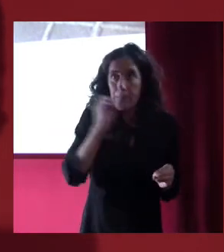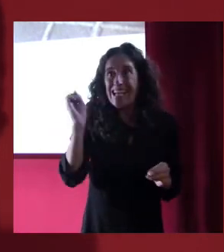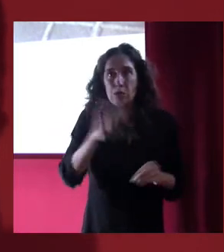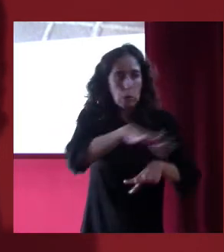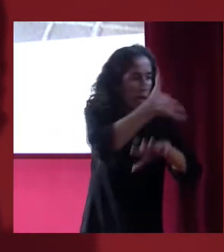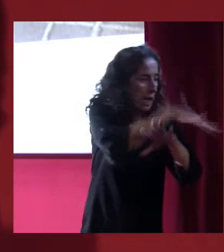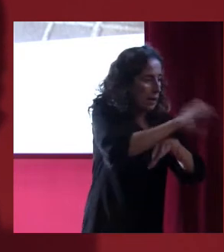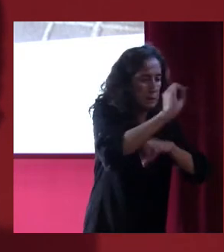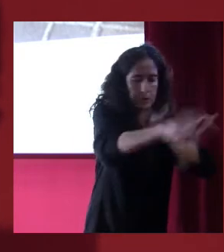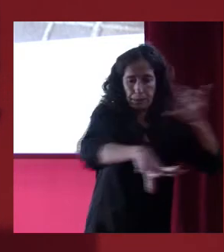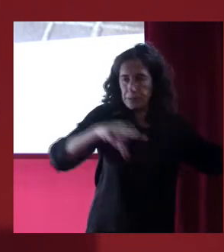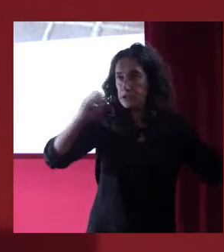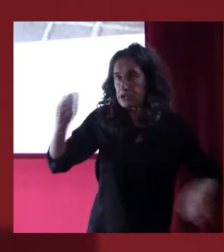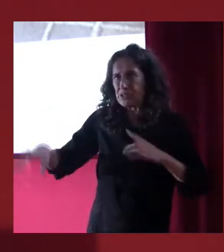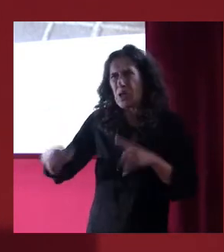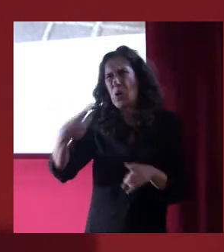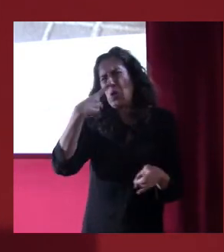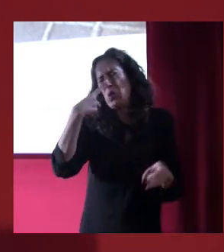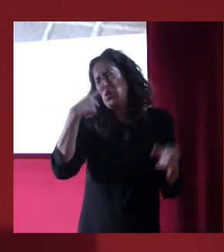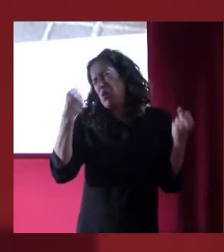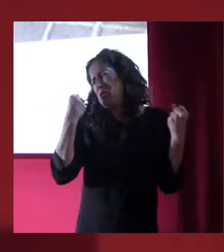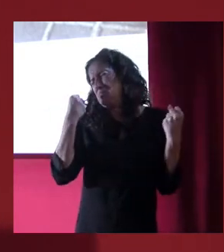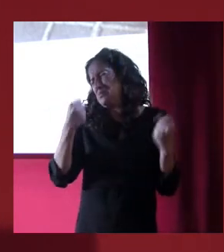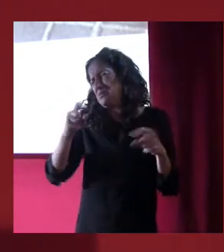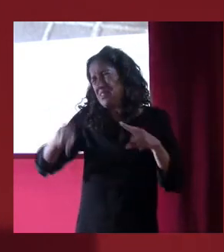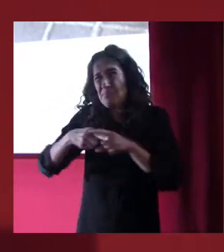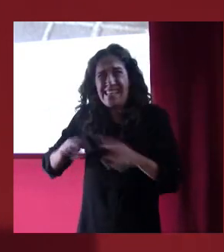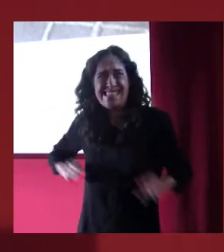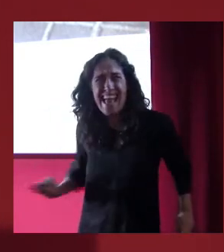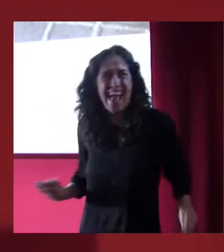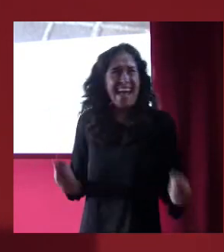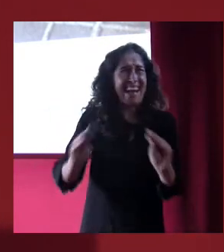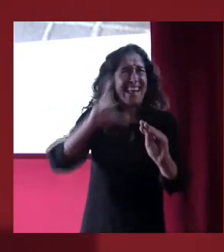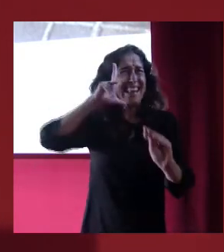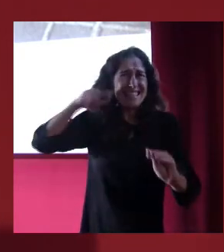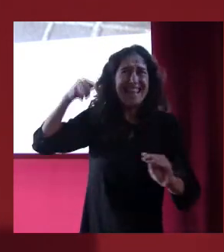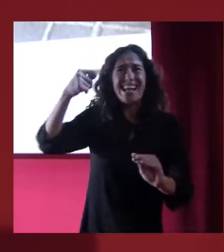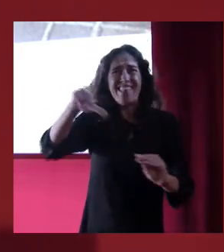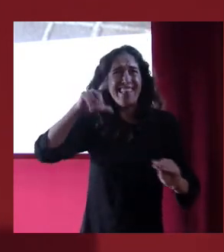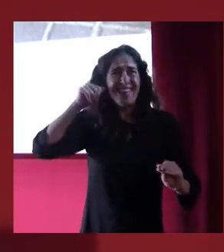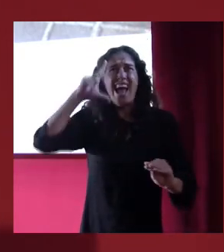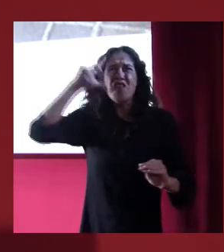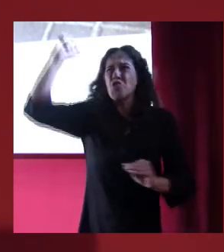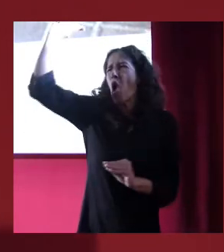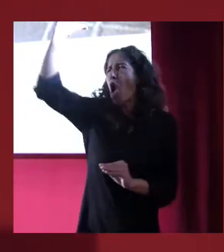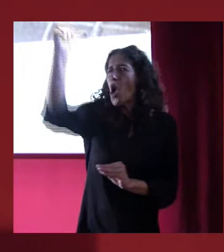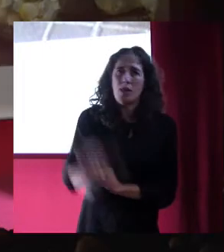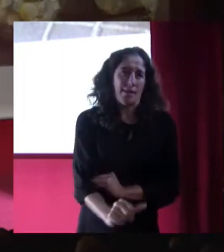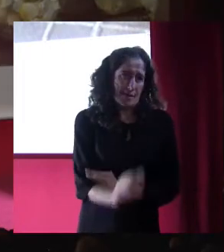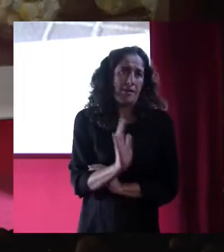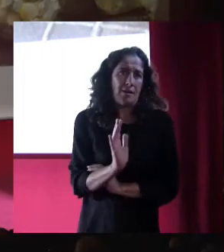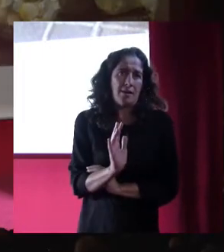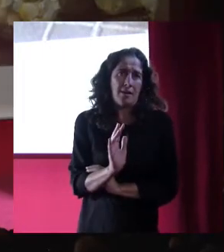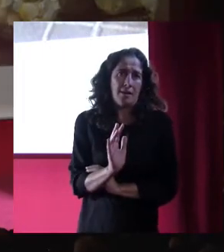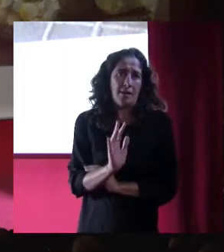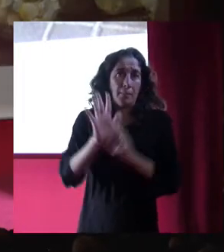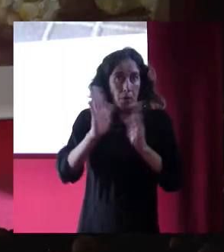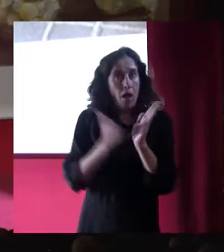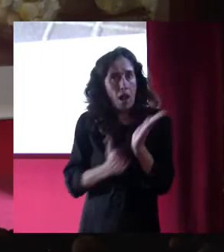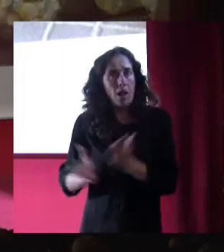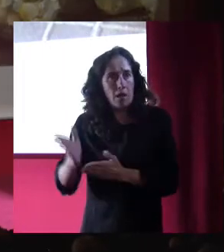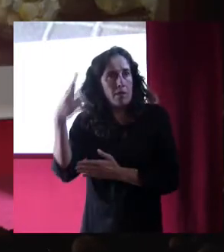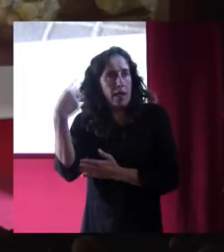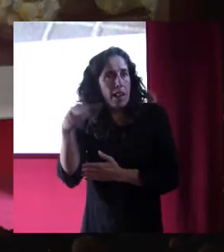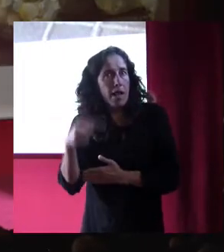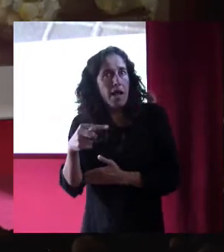d'escombraries al carrer, males olors i plagues de rates, cada dia, tot el dia. Però hi ha una alternativa,